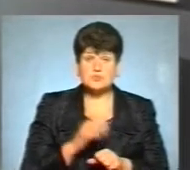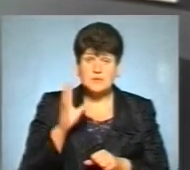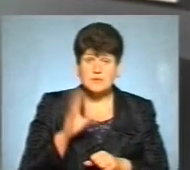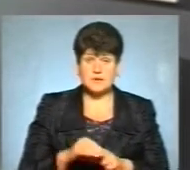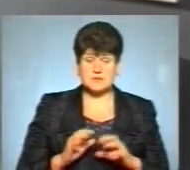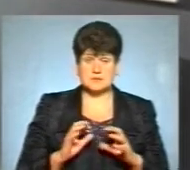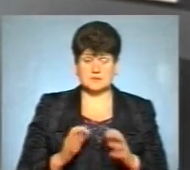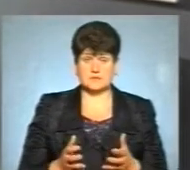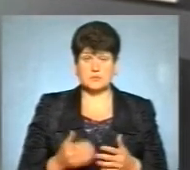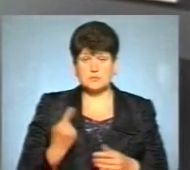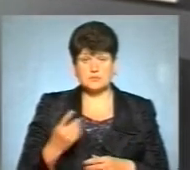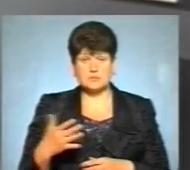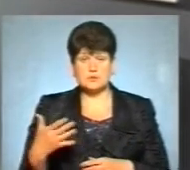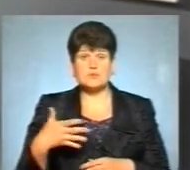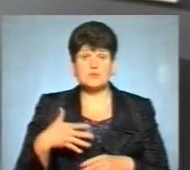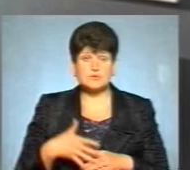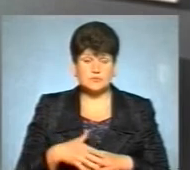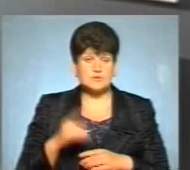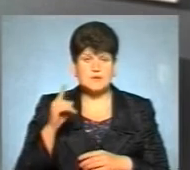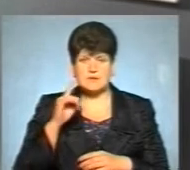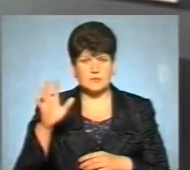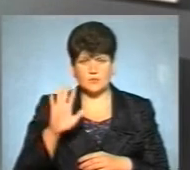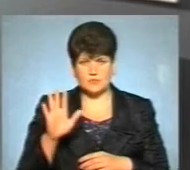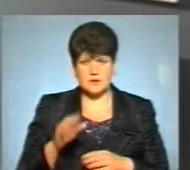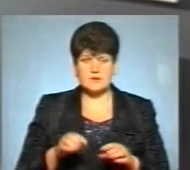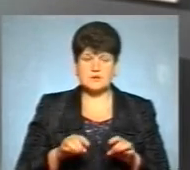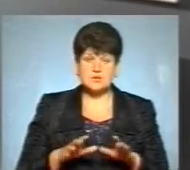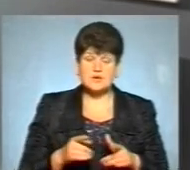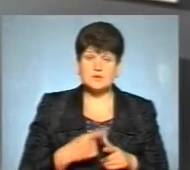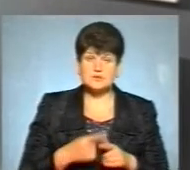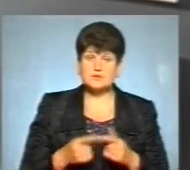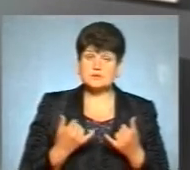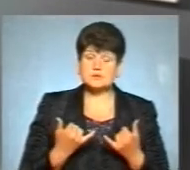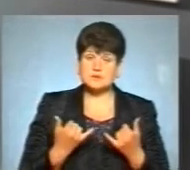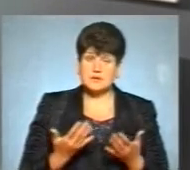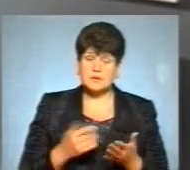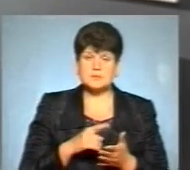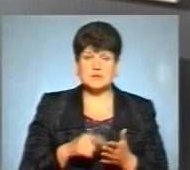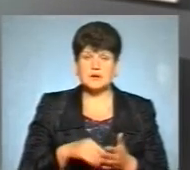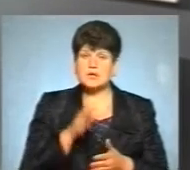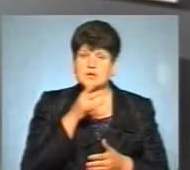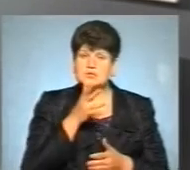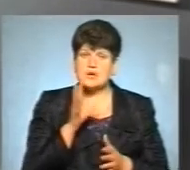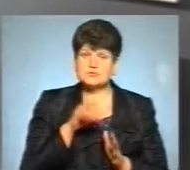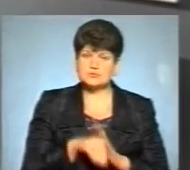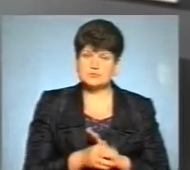з одного боку, я розумію, що це, напевно, непопулярне рішення, але чи воно на часі? От питання часу